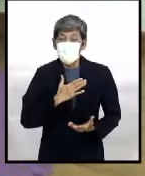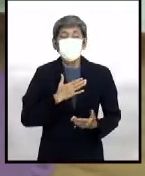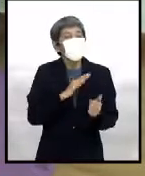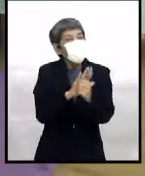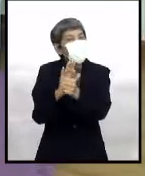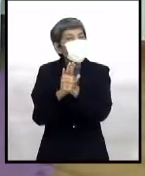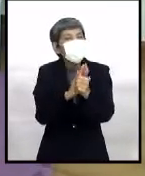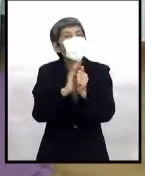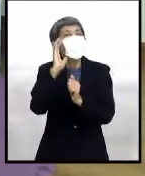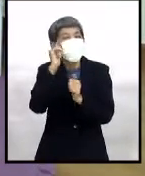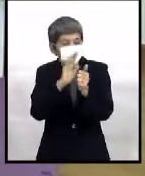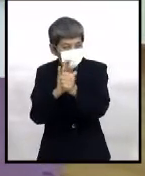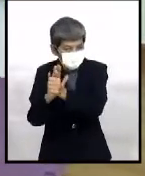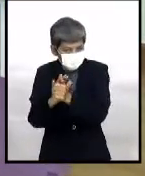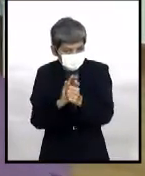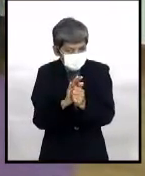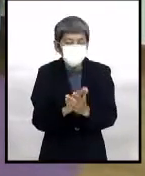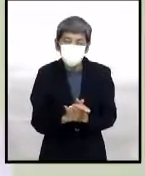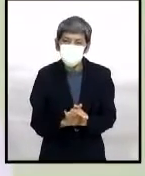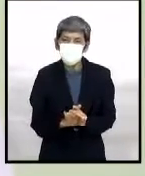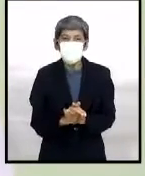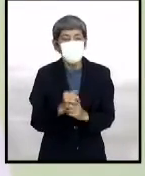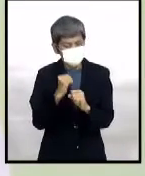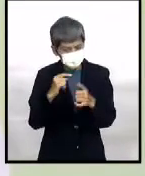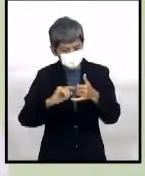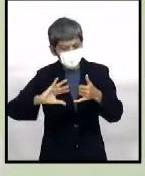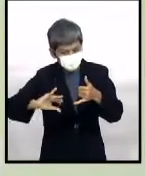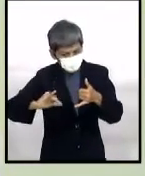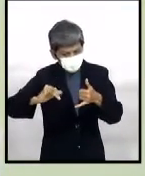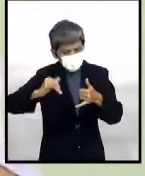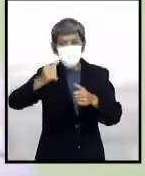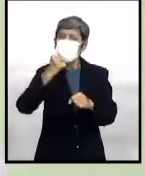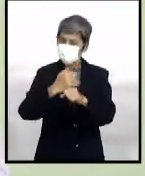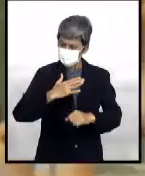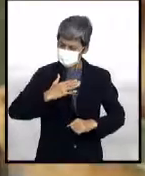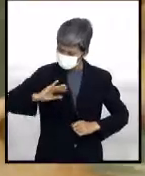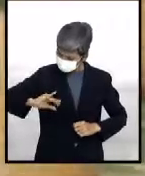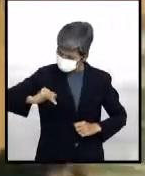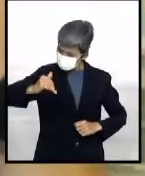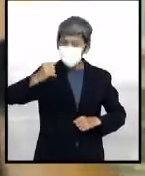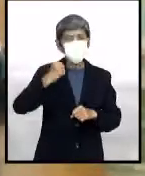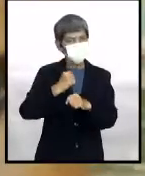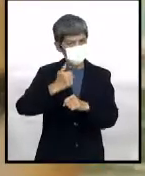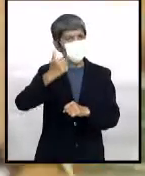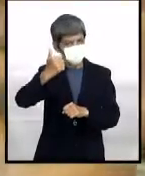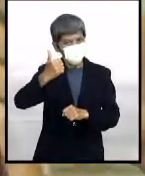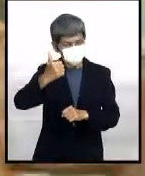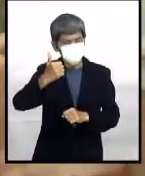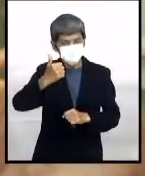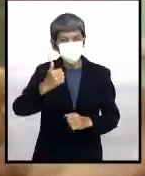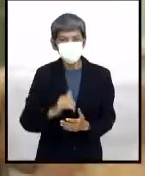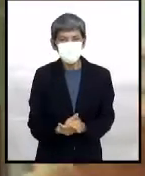กำลังใจให้กับพ่อคุณแม่ว่าเขาพัฒนาได้นะดูอย่างอีตานัทเนี่ยพัฒนาได้นะโอเคอาจจะเป็นกลุ่มอาการที่เป็น